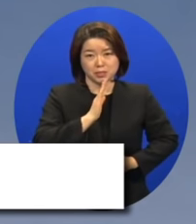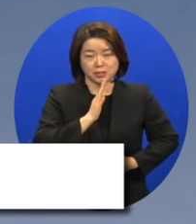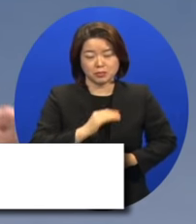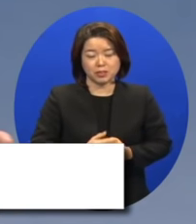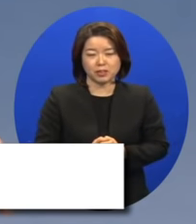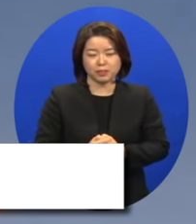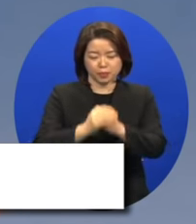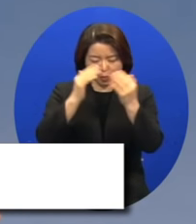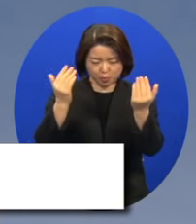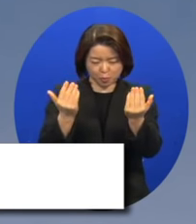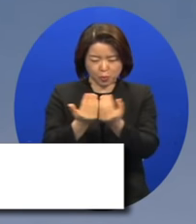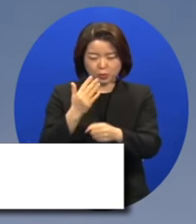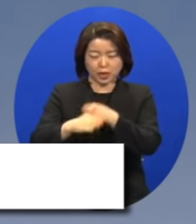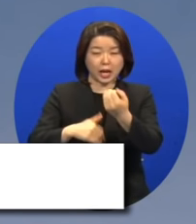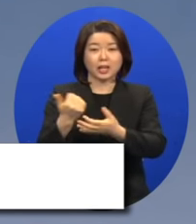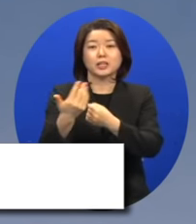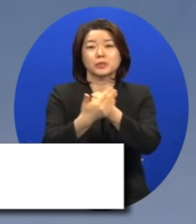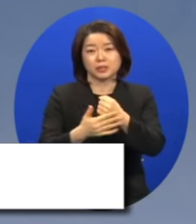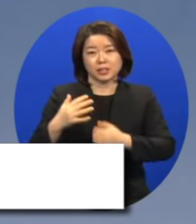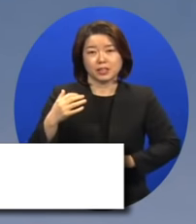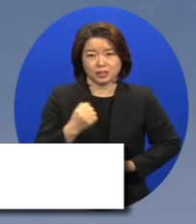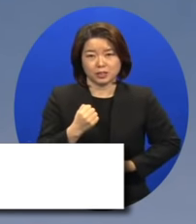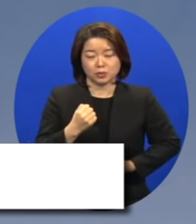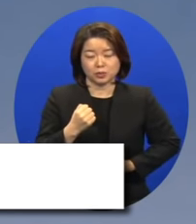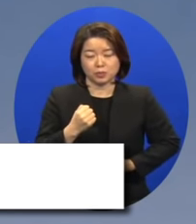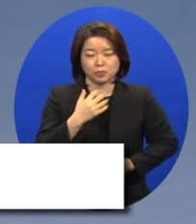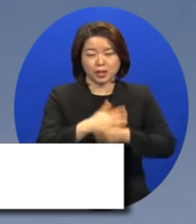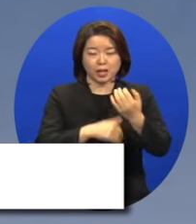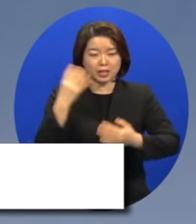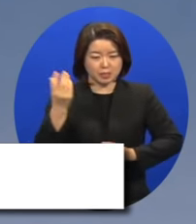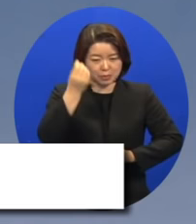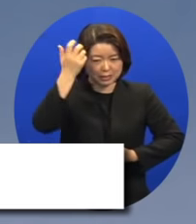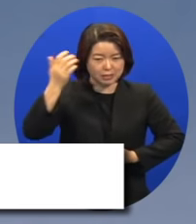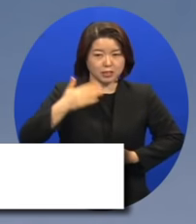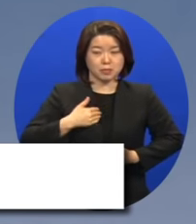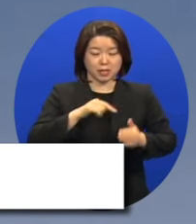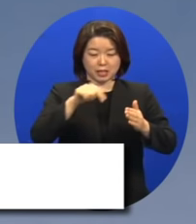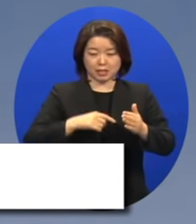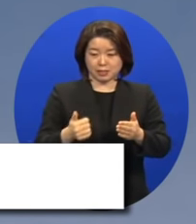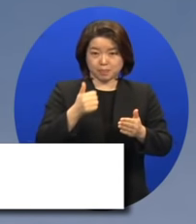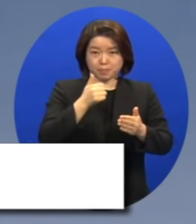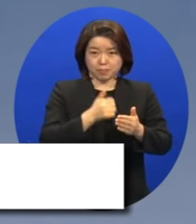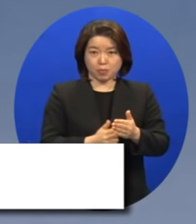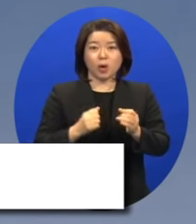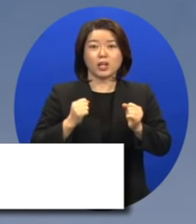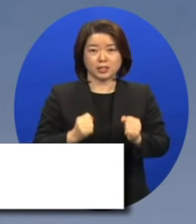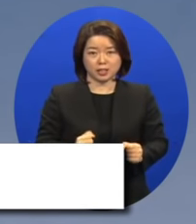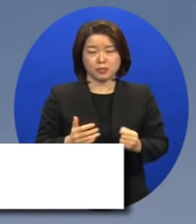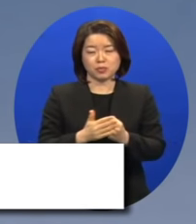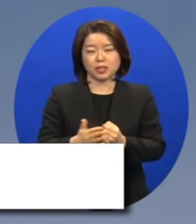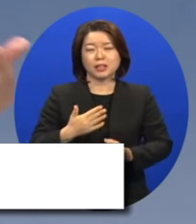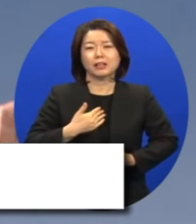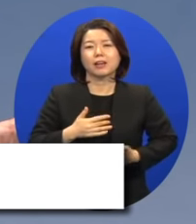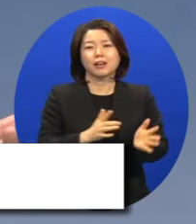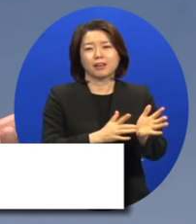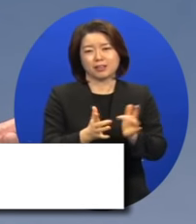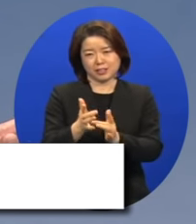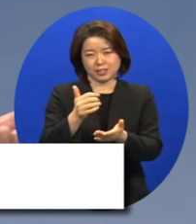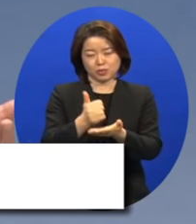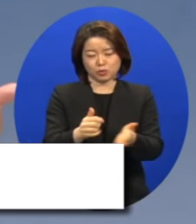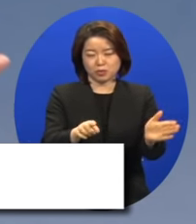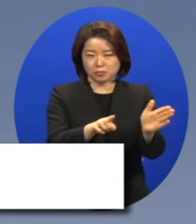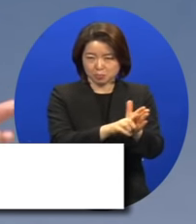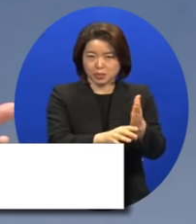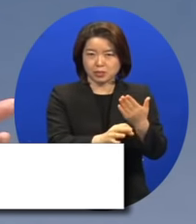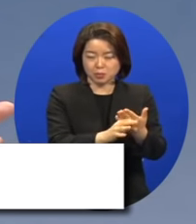입니다. 하나님의절대적인은혜로, 하나님의성령이우리안에거하시기때문에,우리는예수님을 믿는순간모두하나님의성전